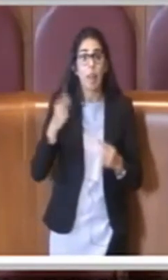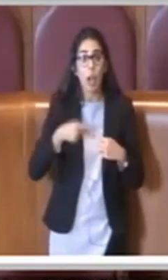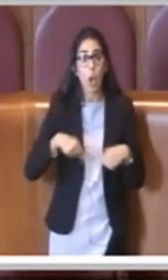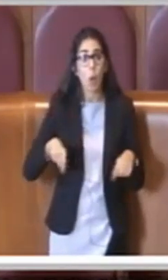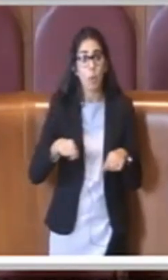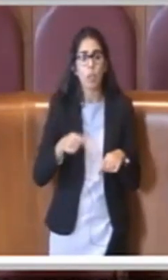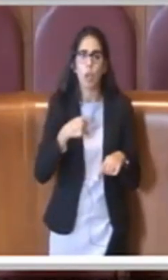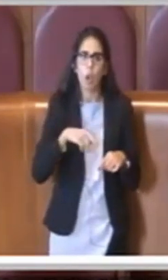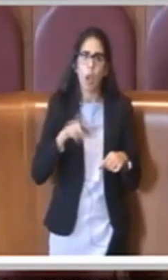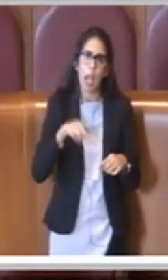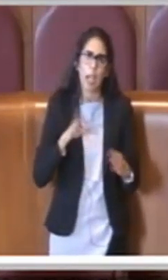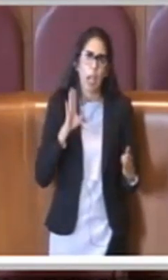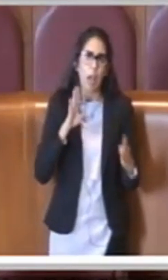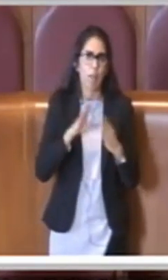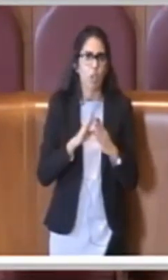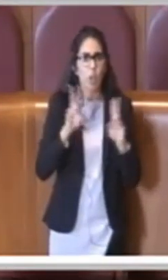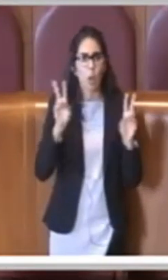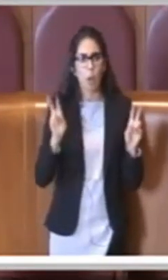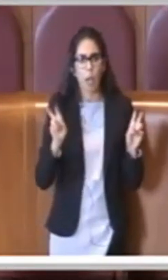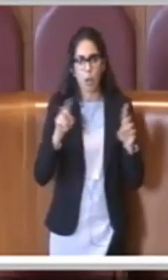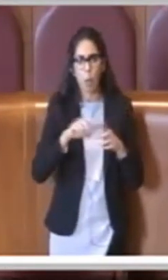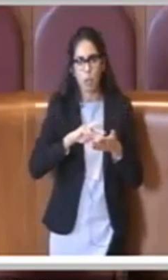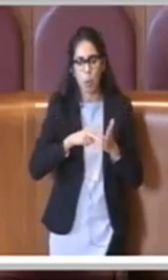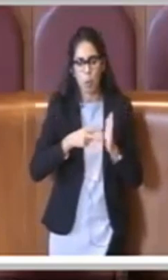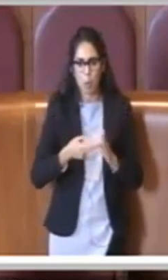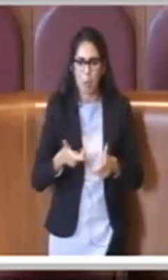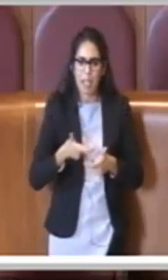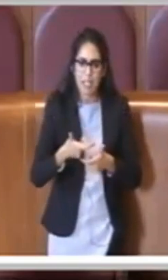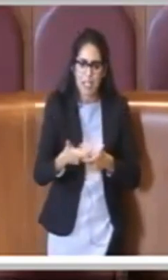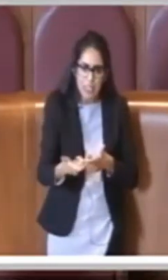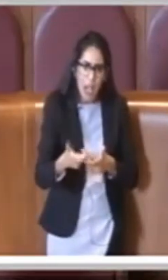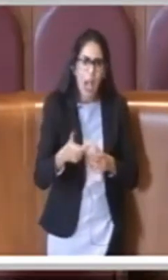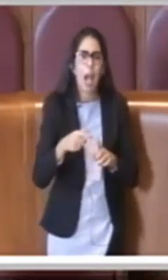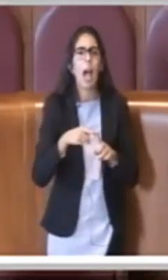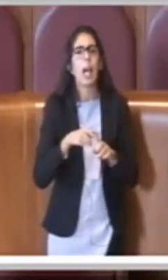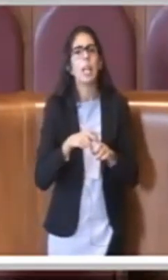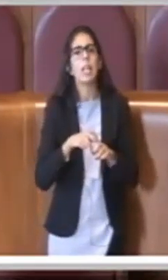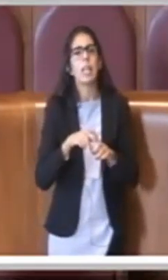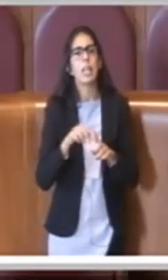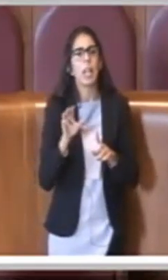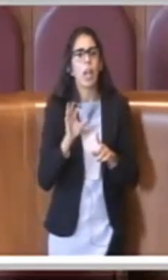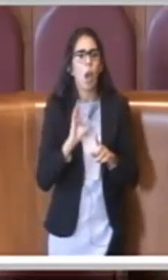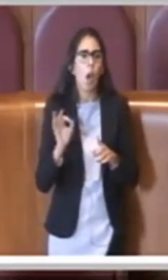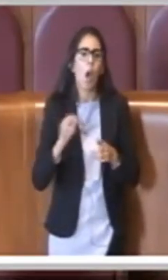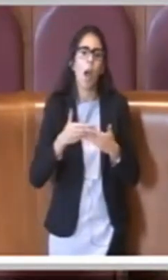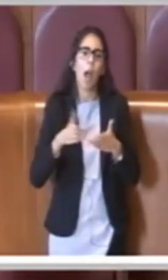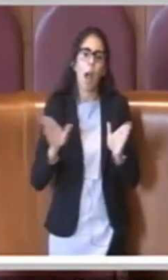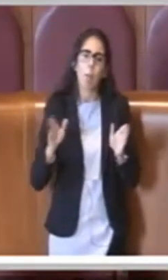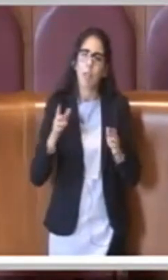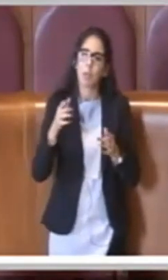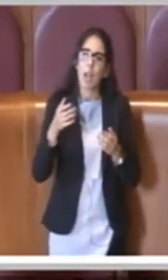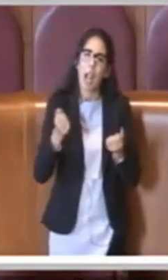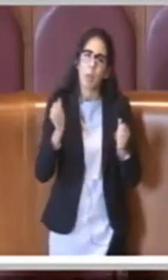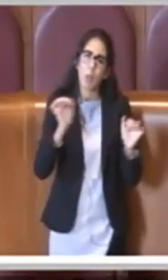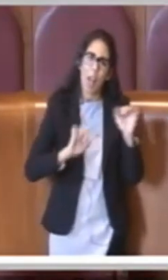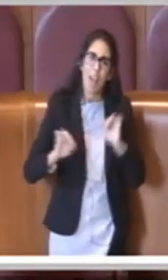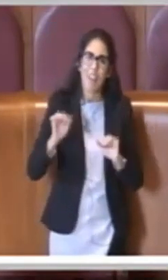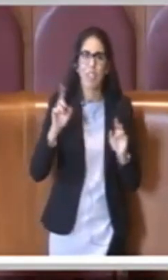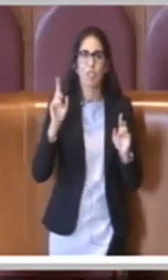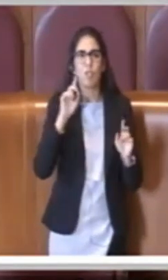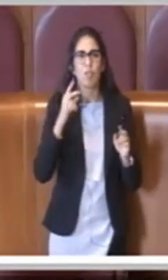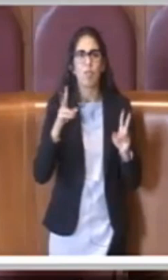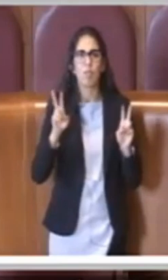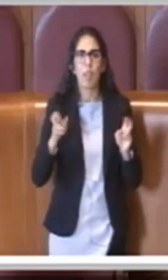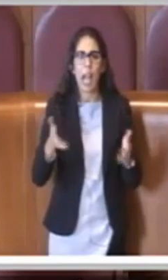degli scarichi, al problema delle aperture di lavaggi, di autolavaggi cosiddetti a secco, che poi in realtà magari